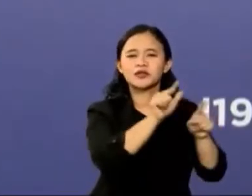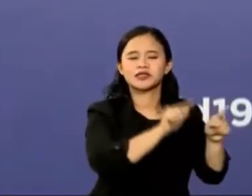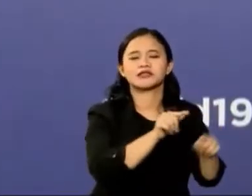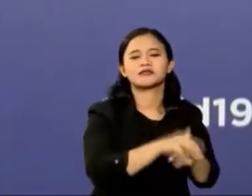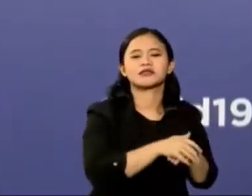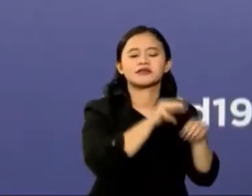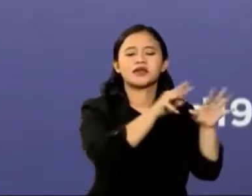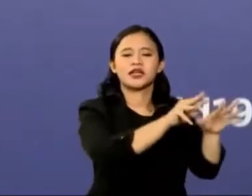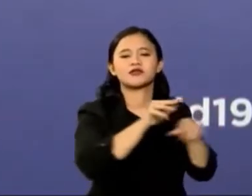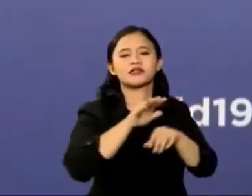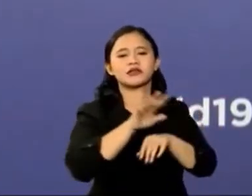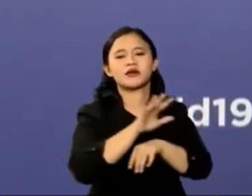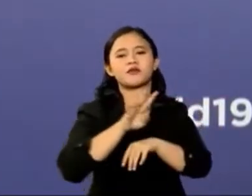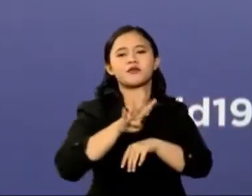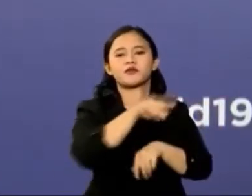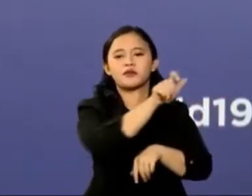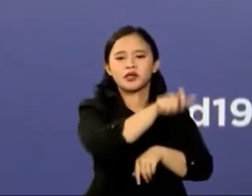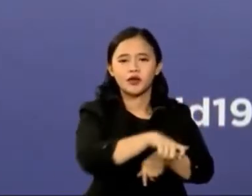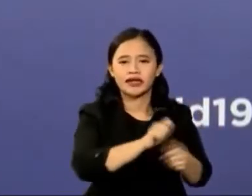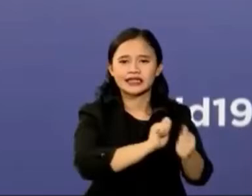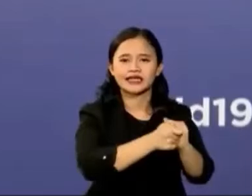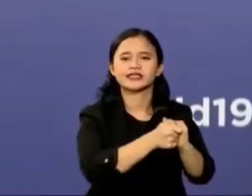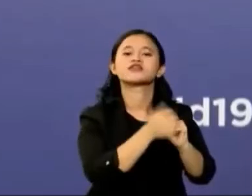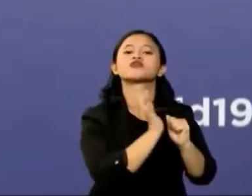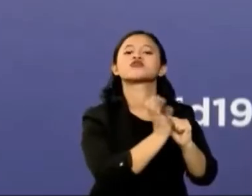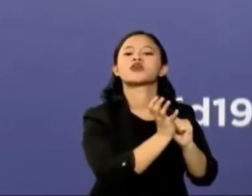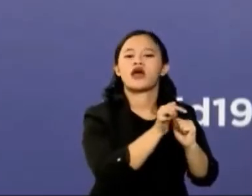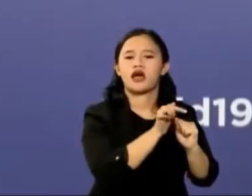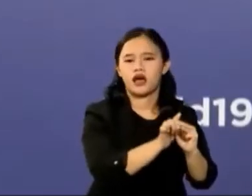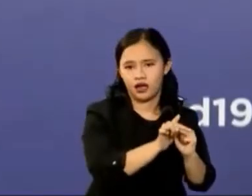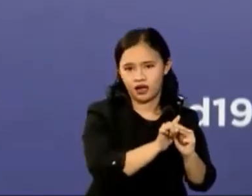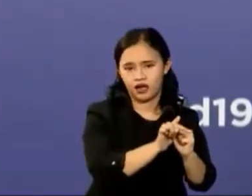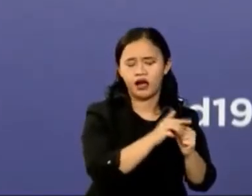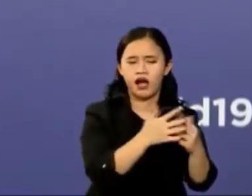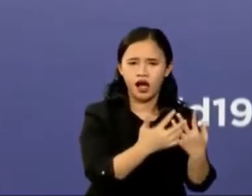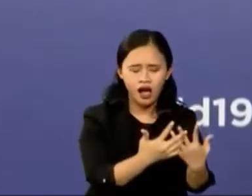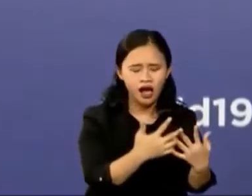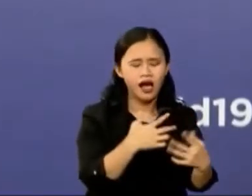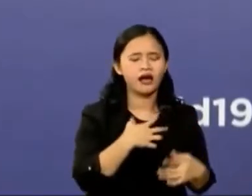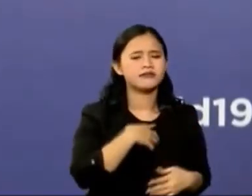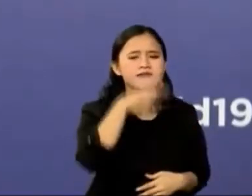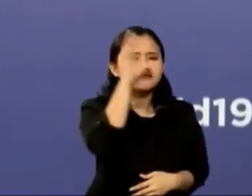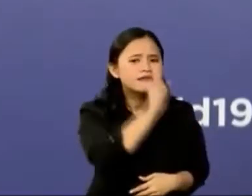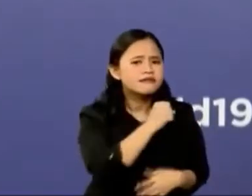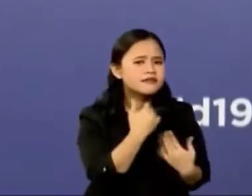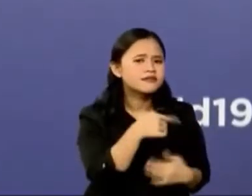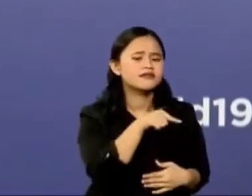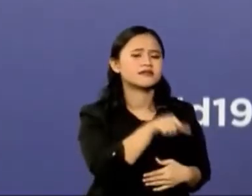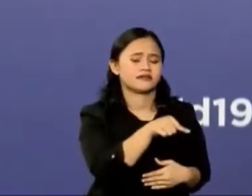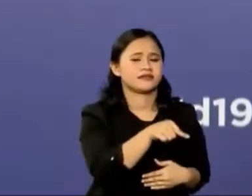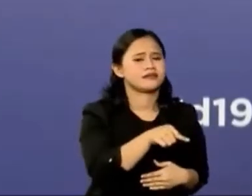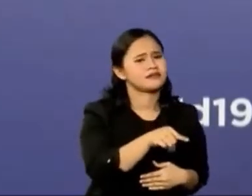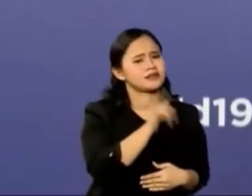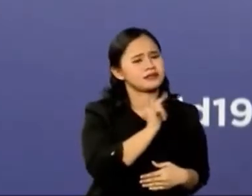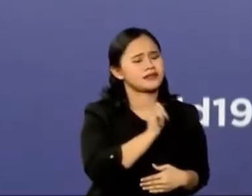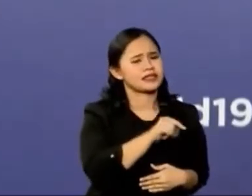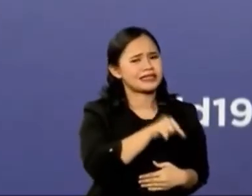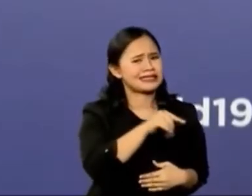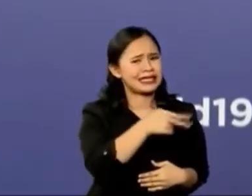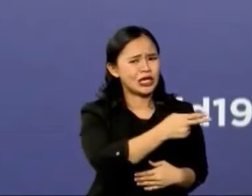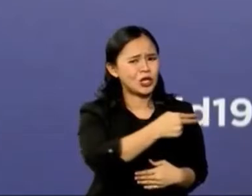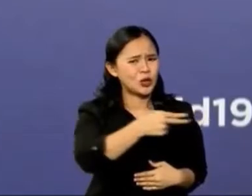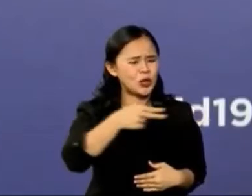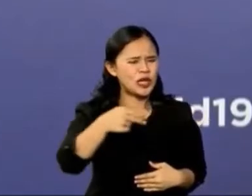17.954 orang. Artinya angka ini sebenarnya tidak kemudian mengesankan bahwa